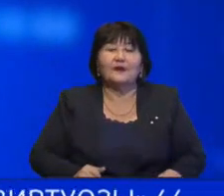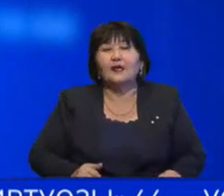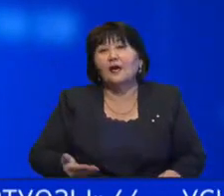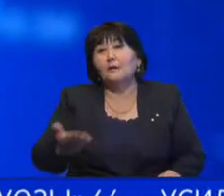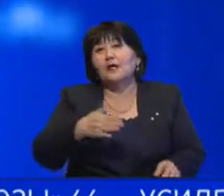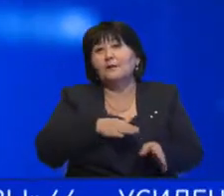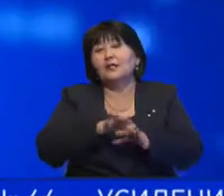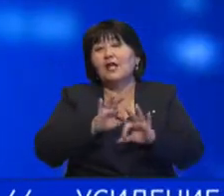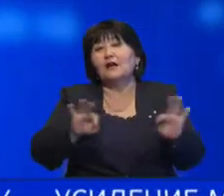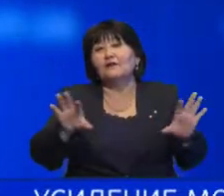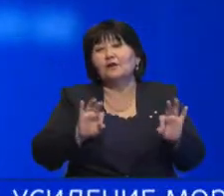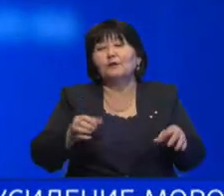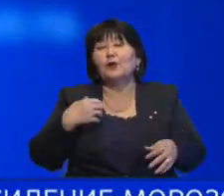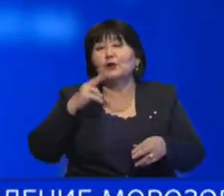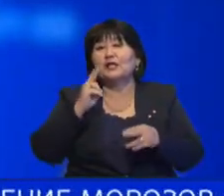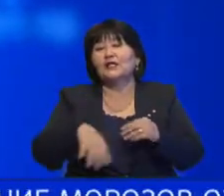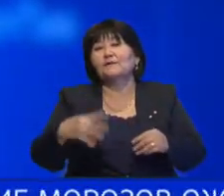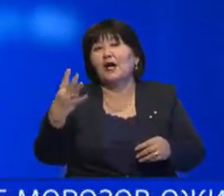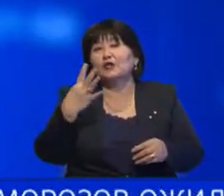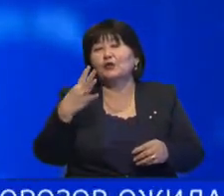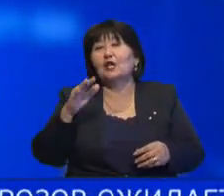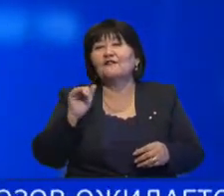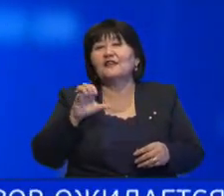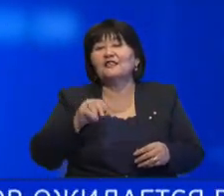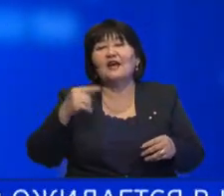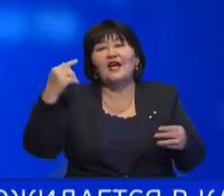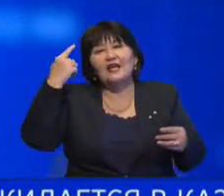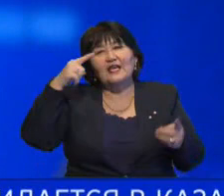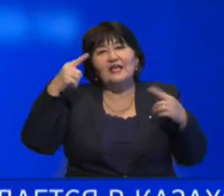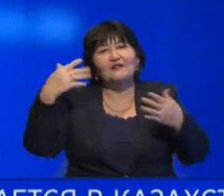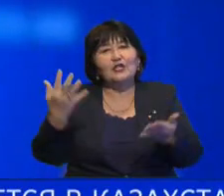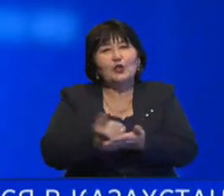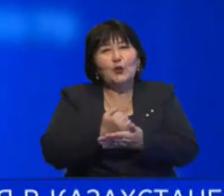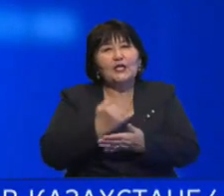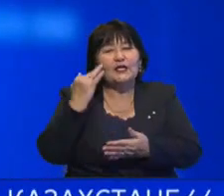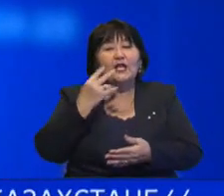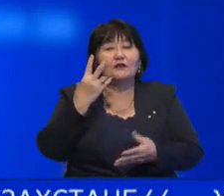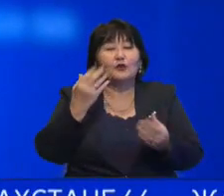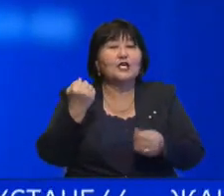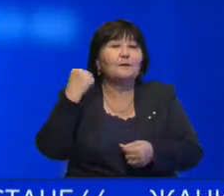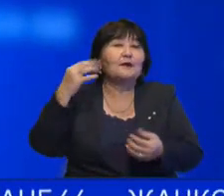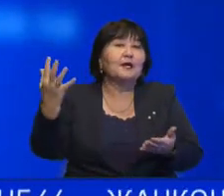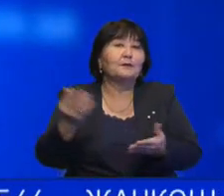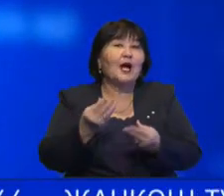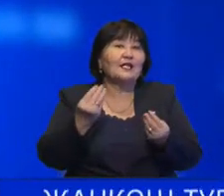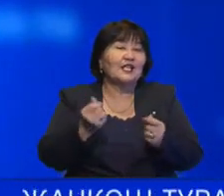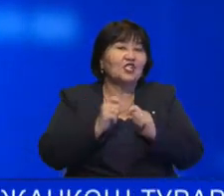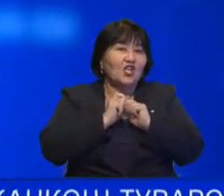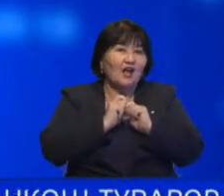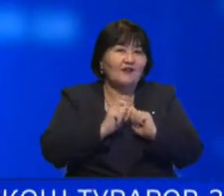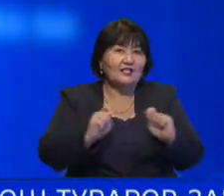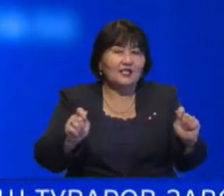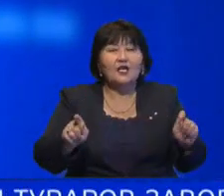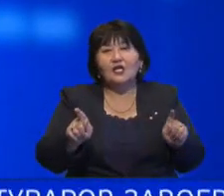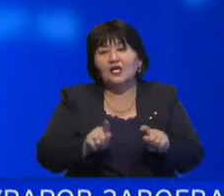Мы продолжаем выпуск. В Кызылорде завершился 4-й фестиваль инновационных идей. По итогам 2 дней победители получили денежные вознаграждения